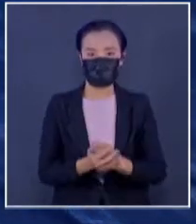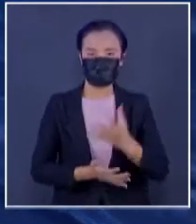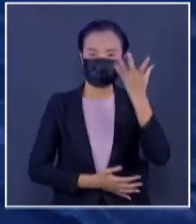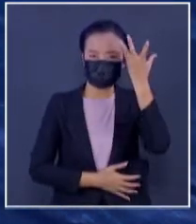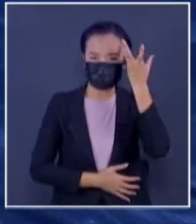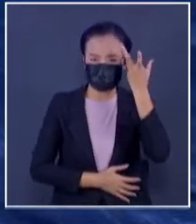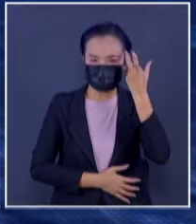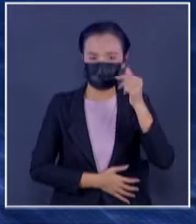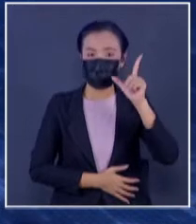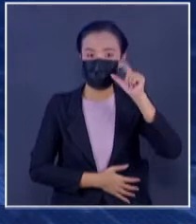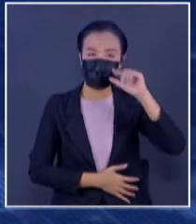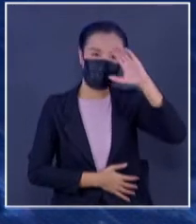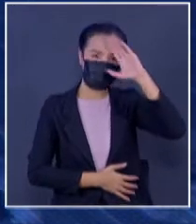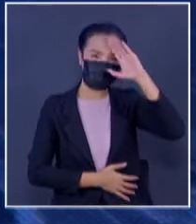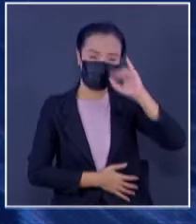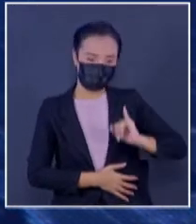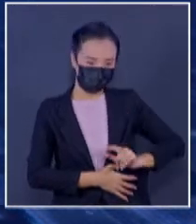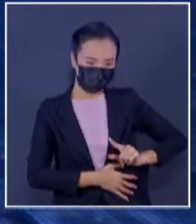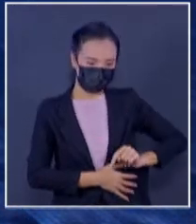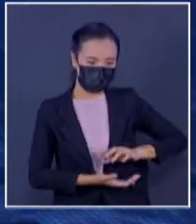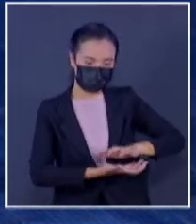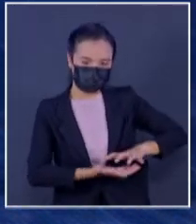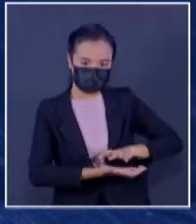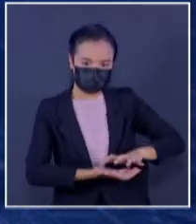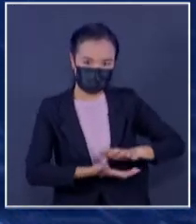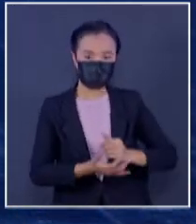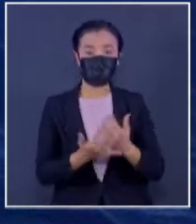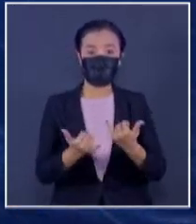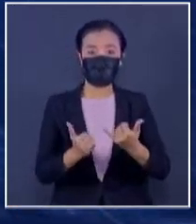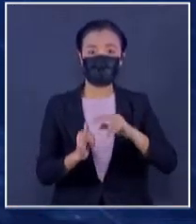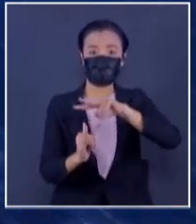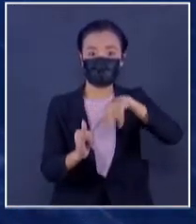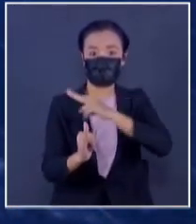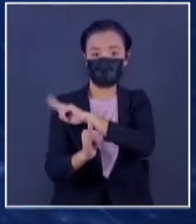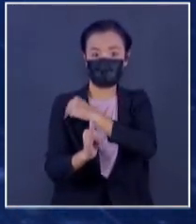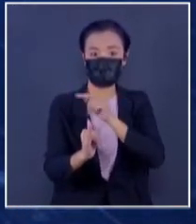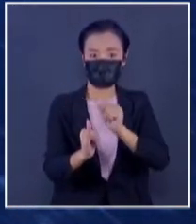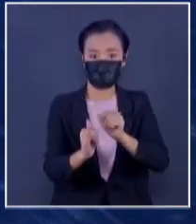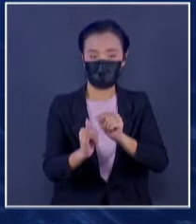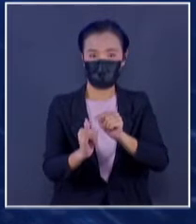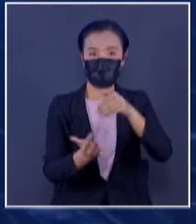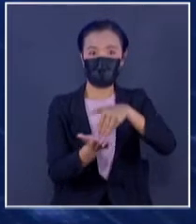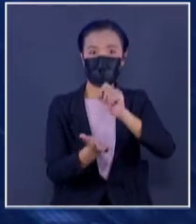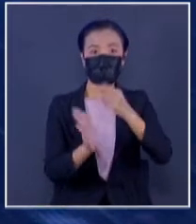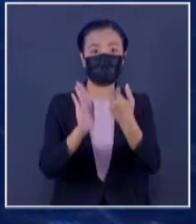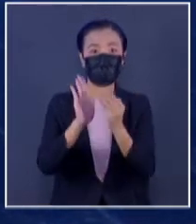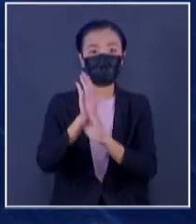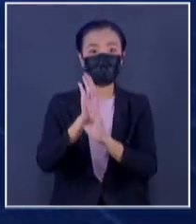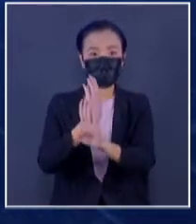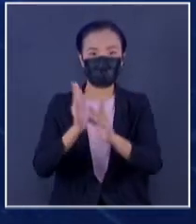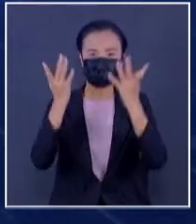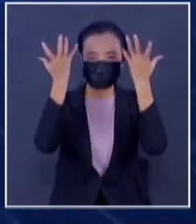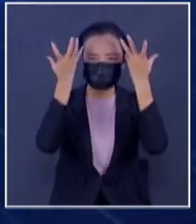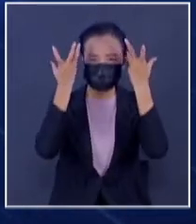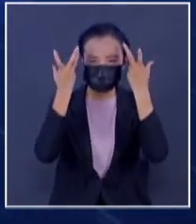เครียดที่แม่ป่วยต้องฟอกไตเป็นประจำนั้นล่าสุดต้องถูกส่งตัวไปรักษาต่อที่โรงพยาบาลศูนย์บุรีรัมย์ทำให้ยิ่ง